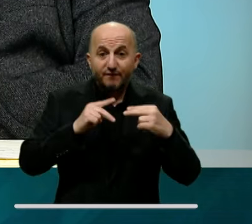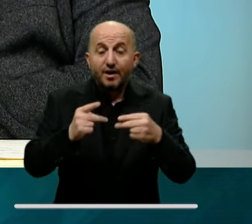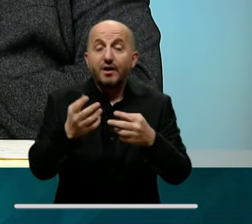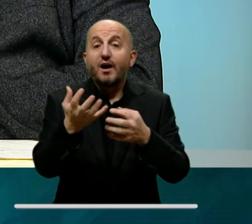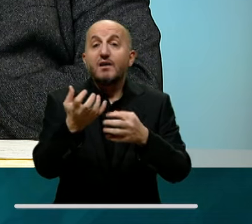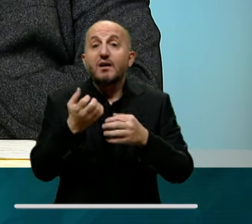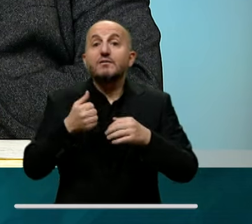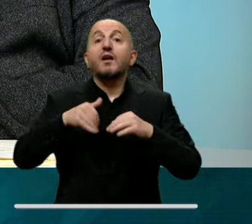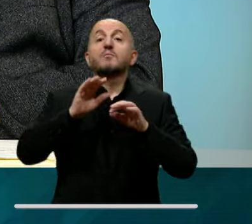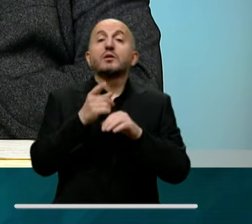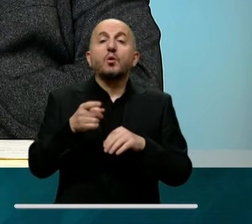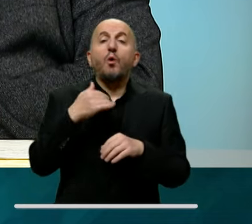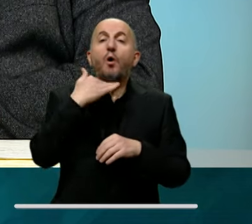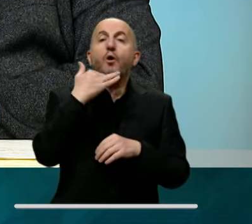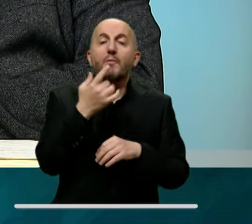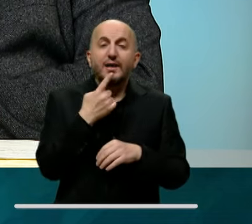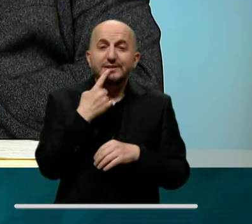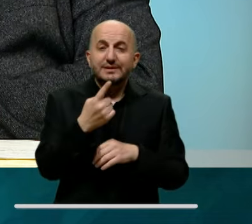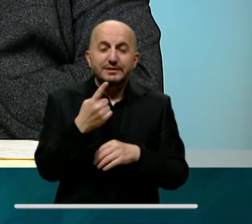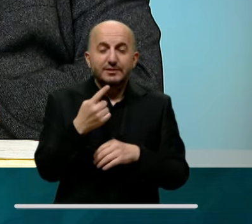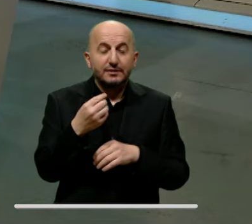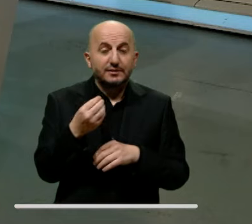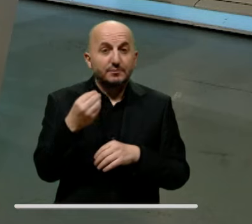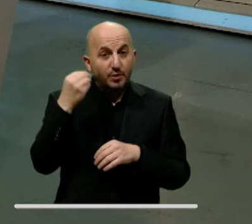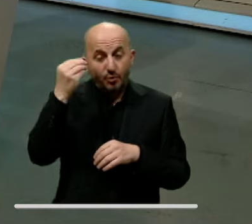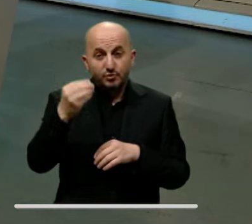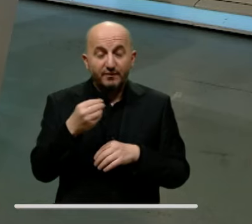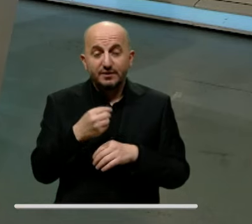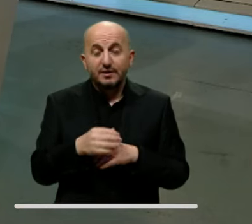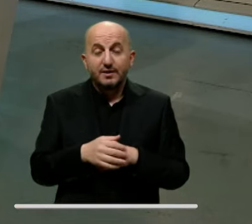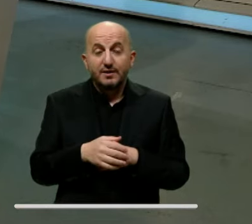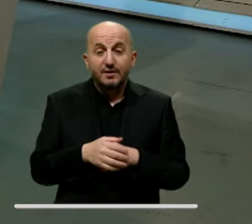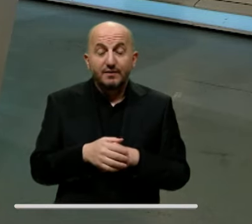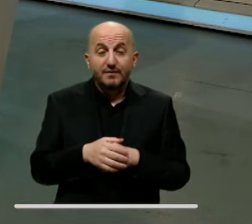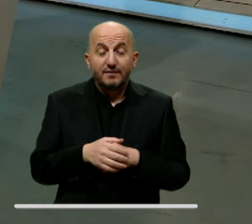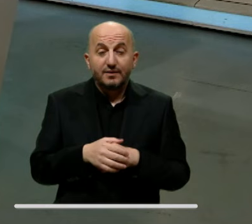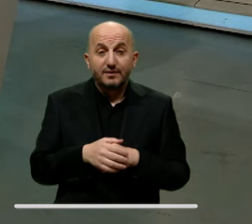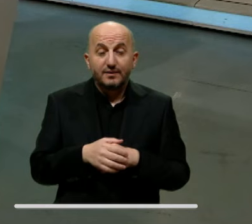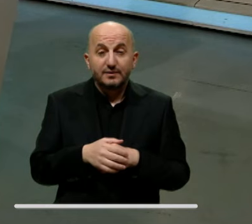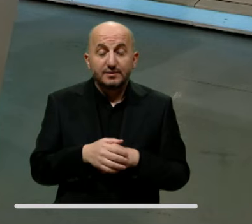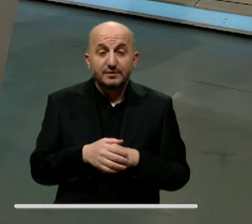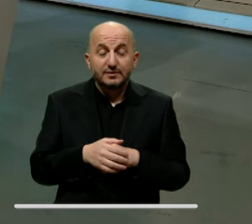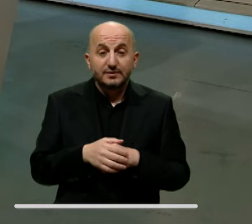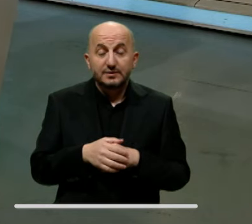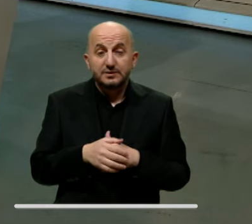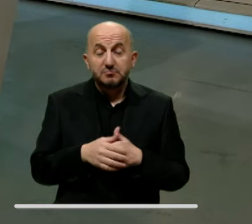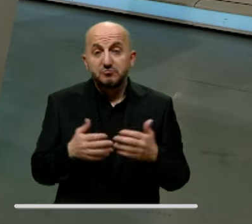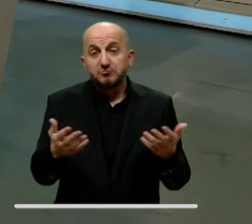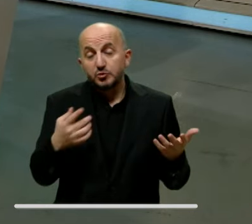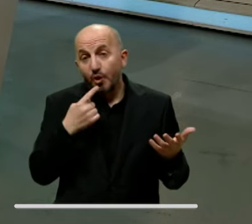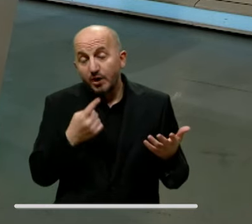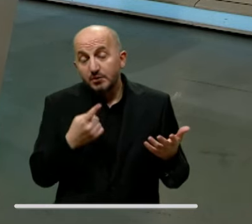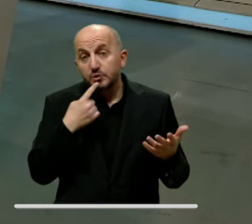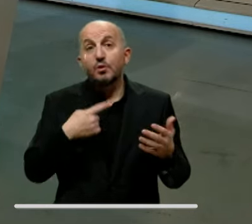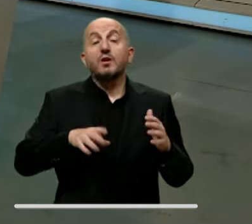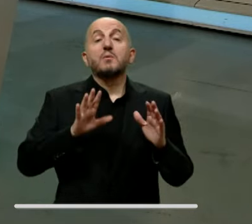kayın pederden dolayı Olmaz diye bir hoca efendi iydi bir hoca efendi Erzurum'dan fetvaya muktedir bir Hoca Efendi söyledi mi söylemedi mi